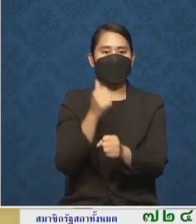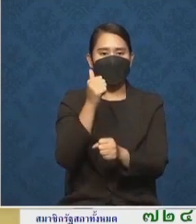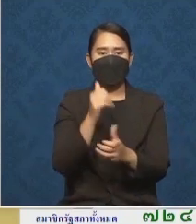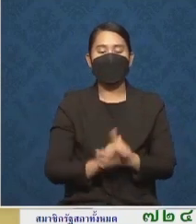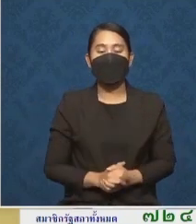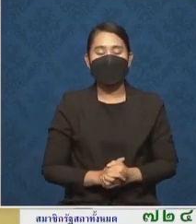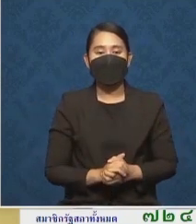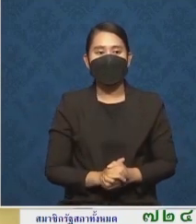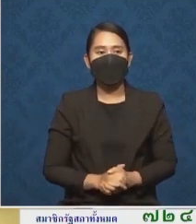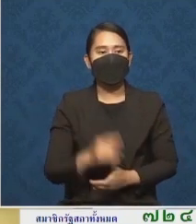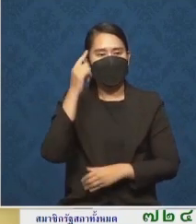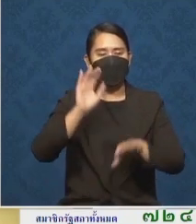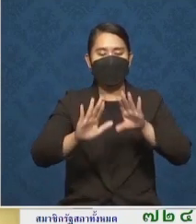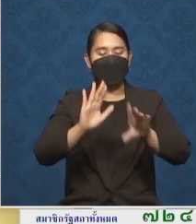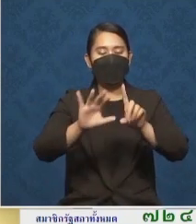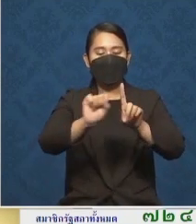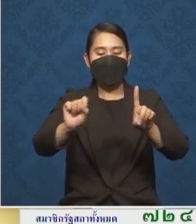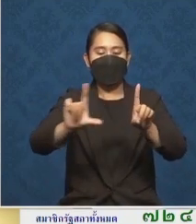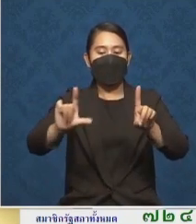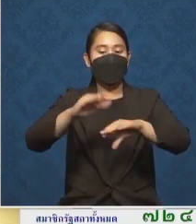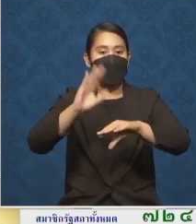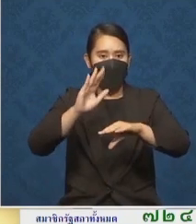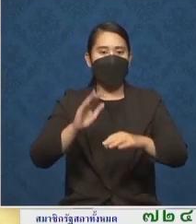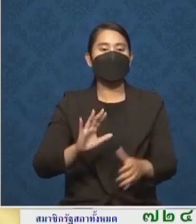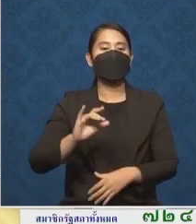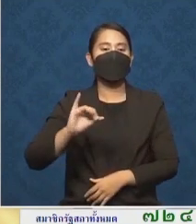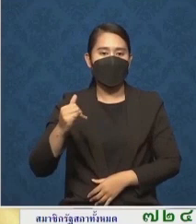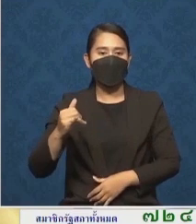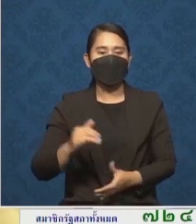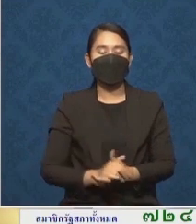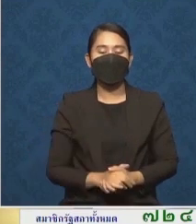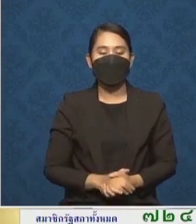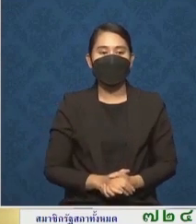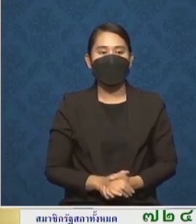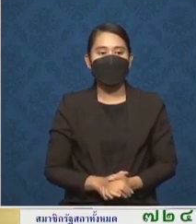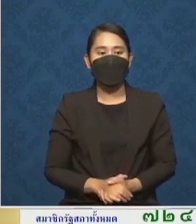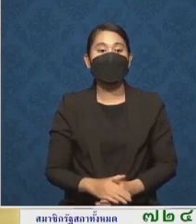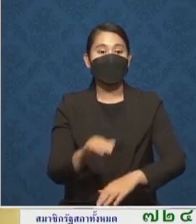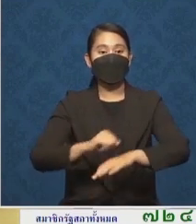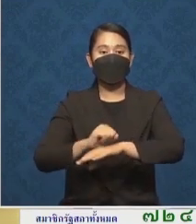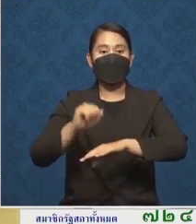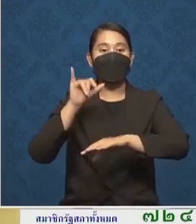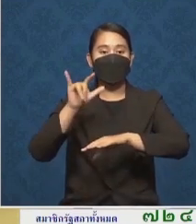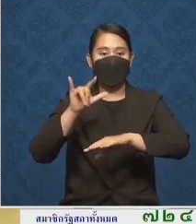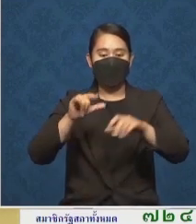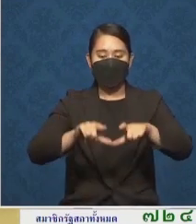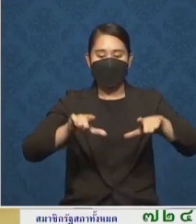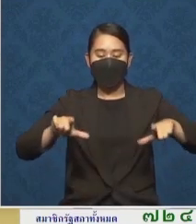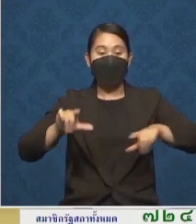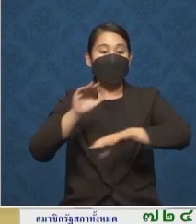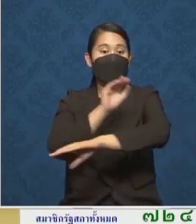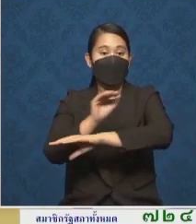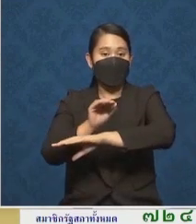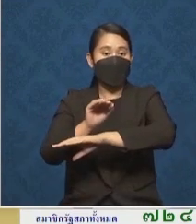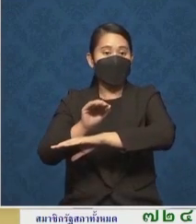จะเกินแสนร้านเราอนาคตต้ปทานทโรบครับเราจะมีสนามบิน ที่ใหspeaks veelala repliedใหญ